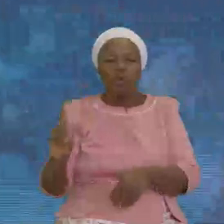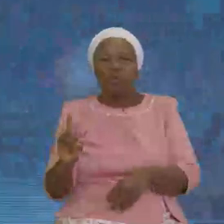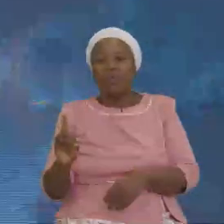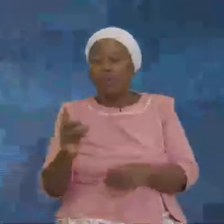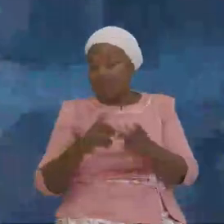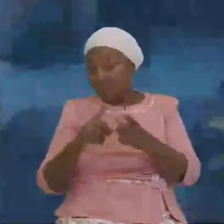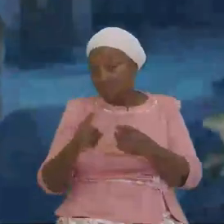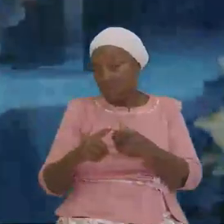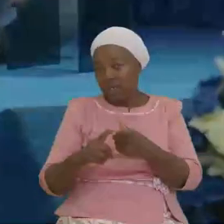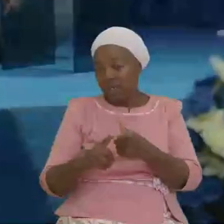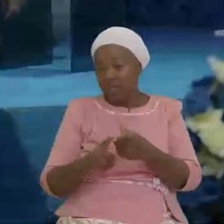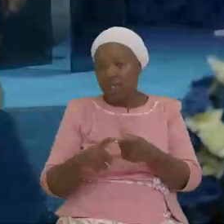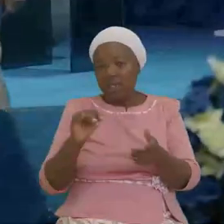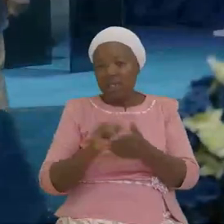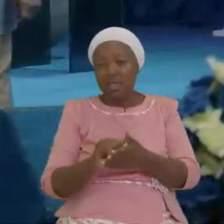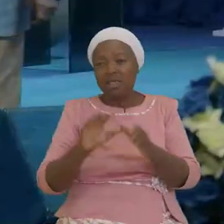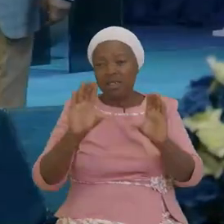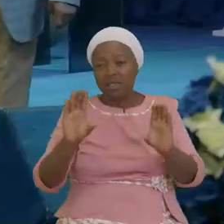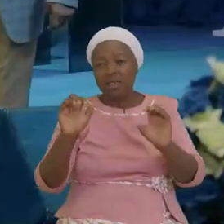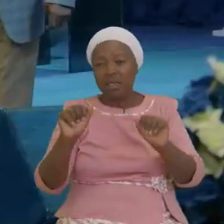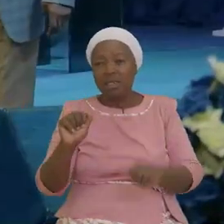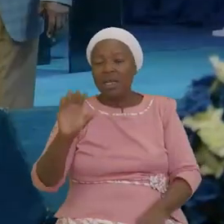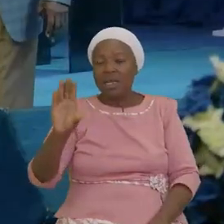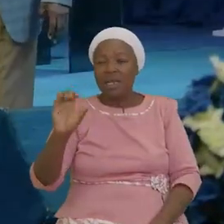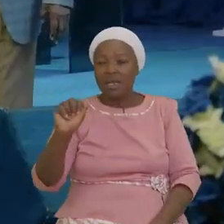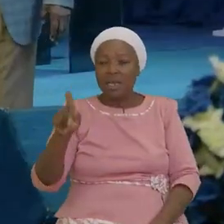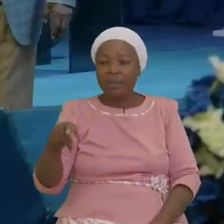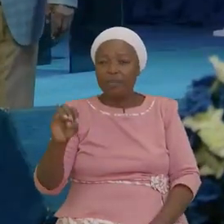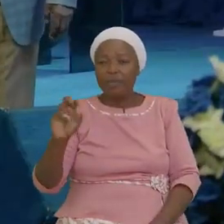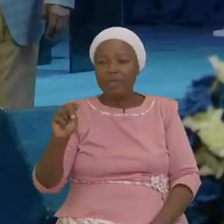visualise ce qu'il fera de ce bois.